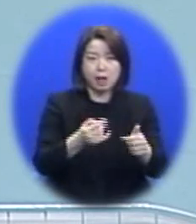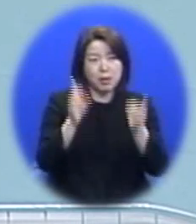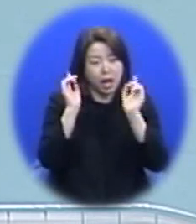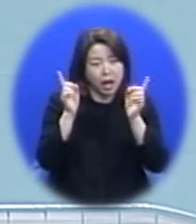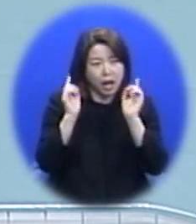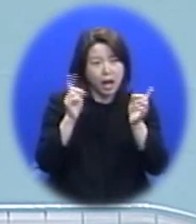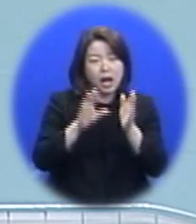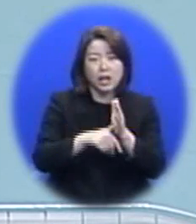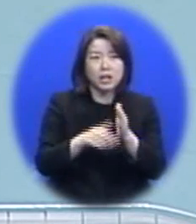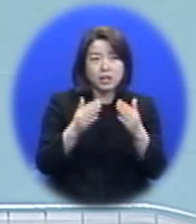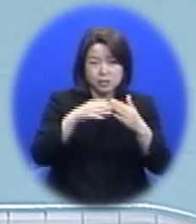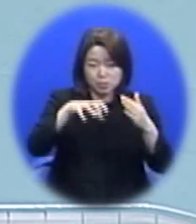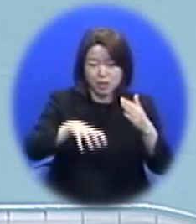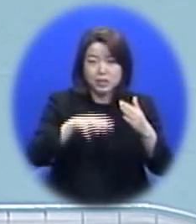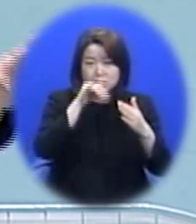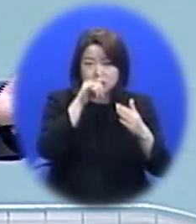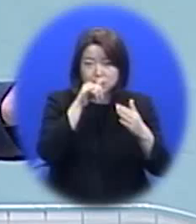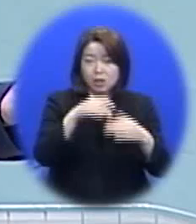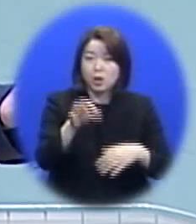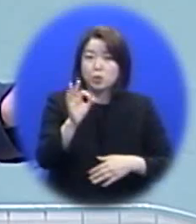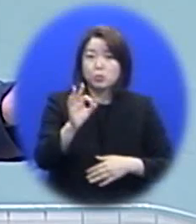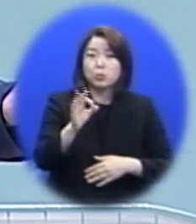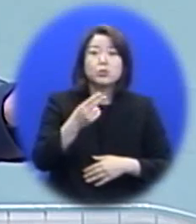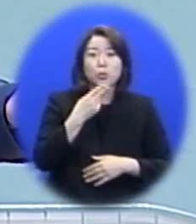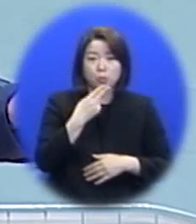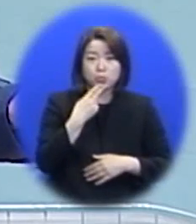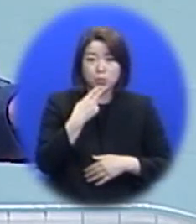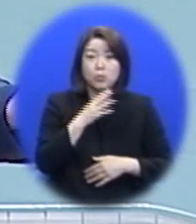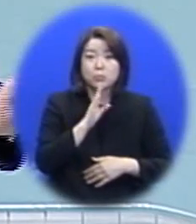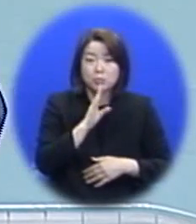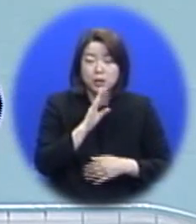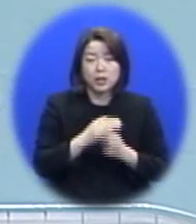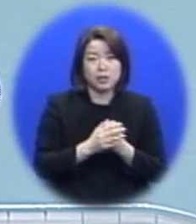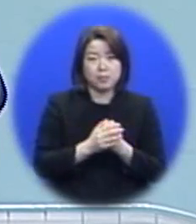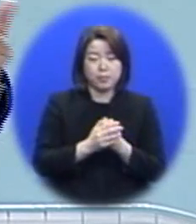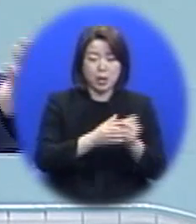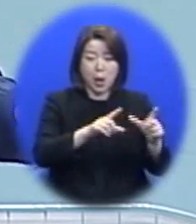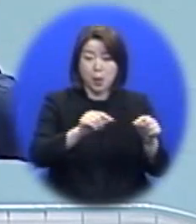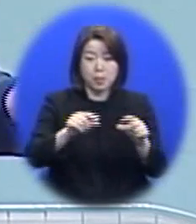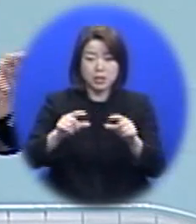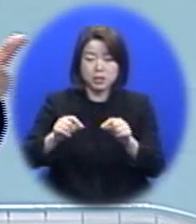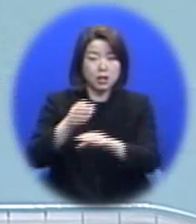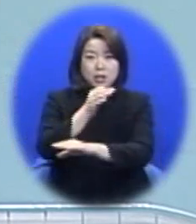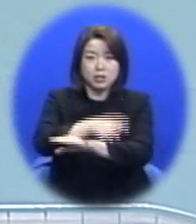있는데 돈이 없을 수밖에 없겠죠. 반찬 제대로